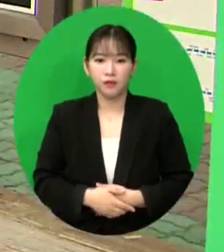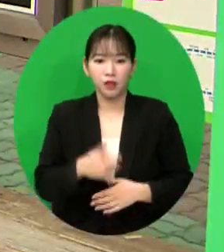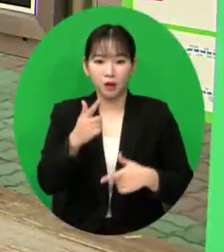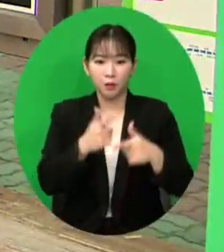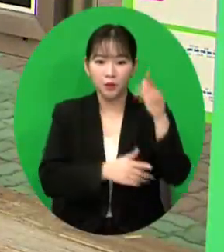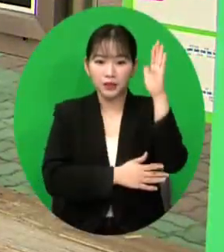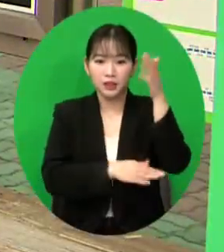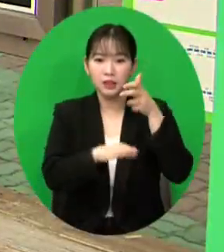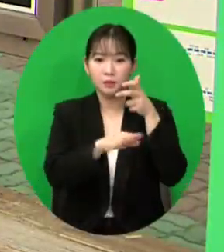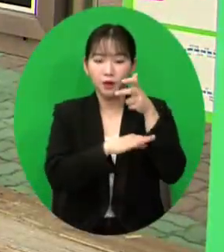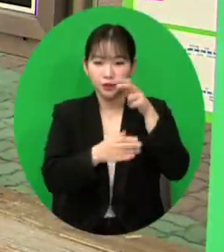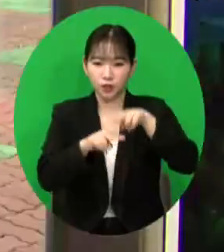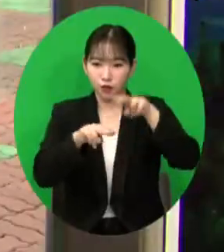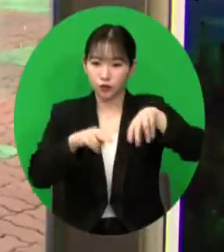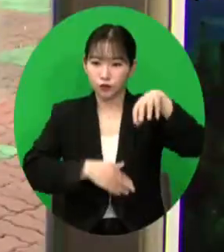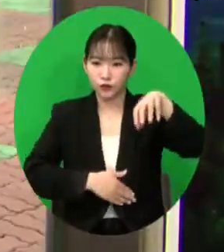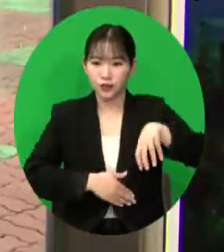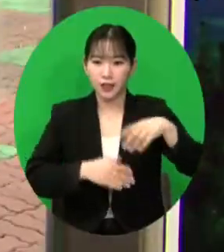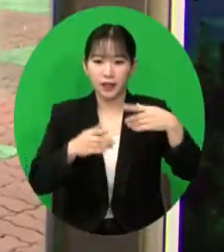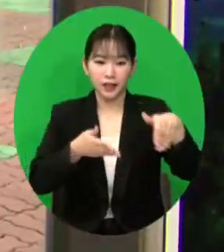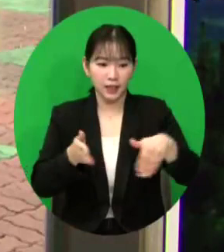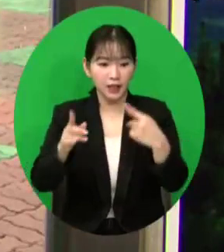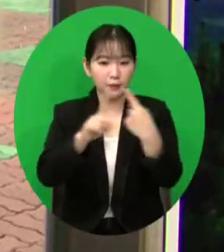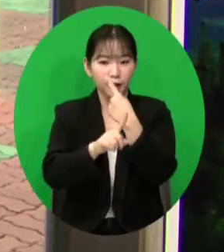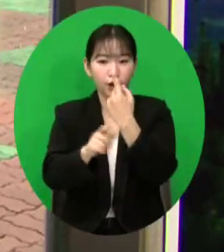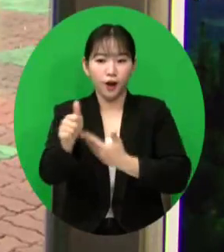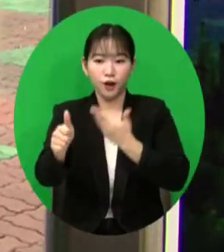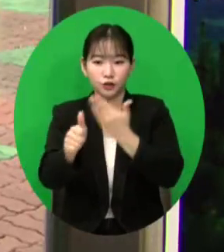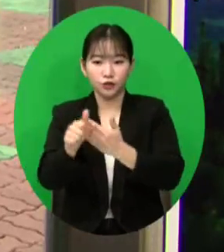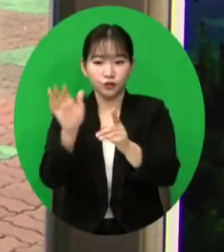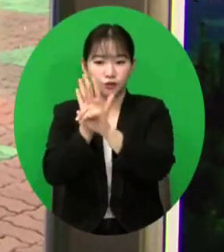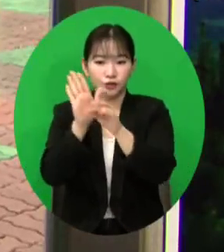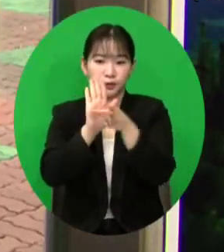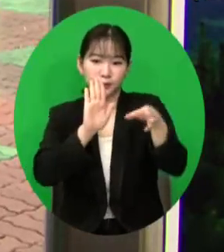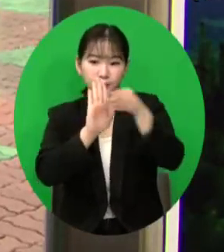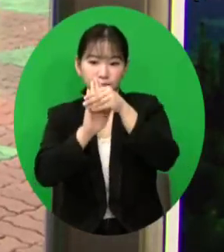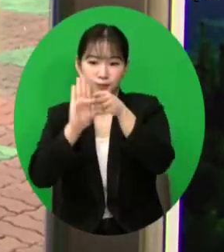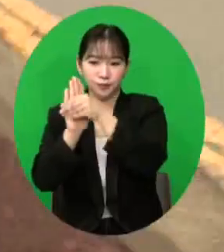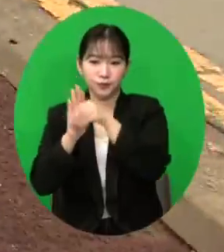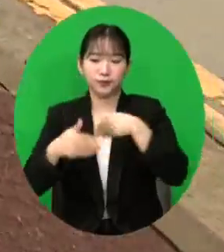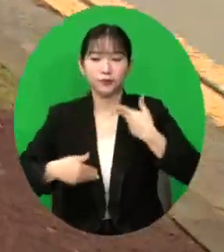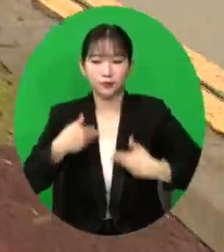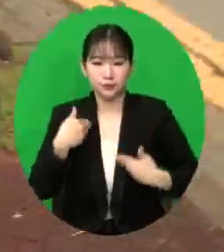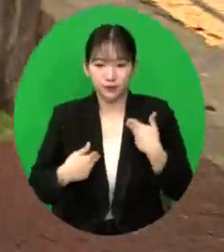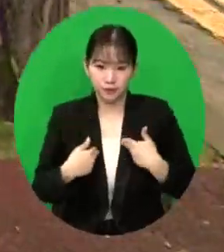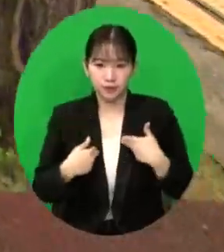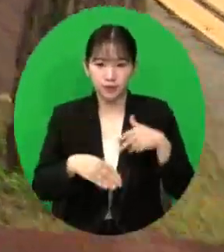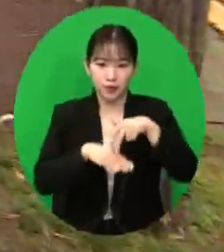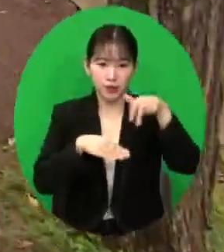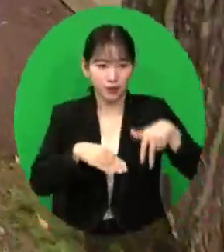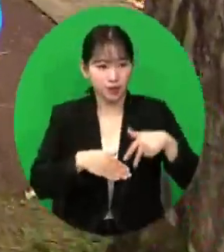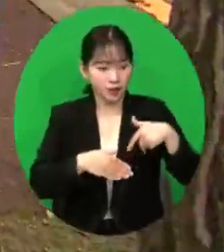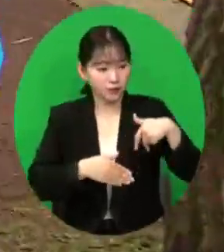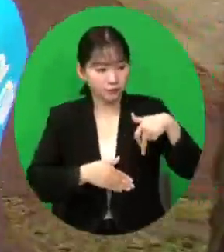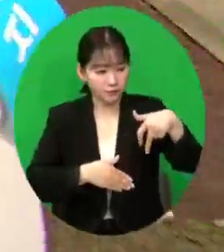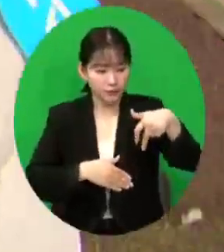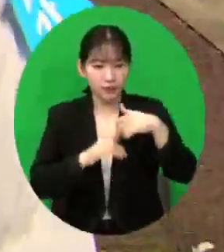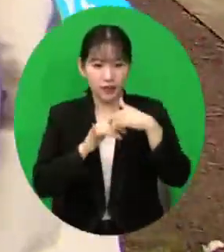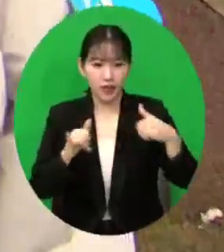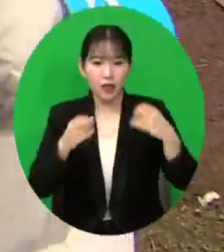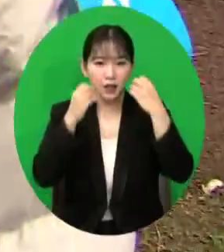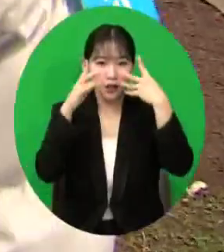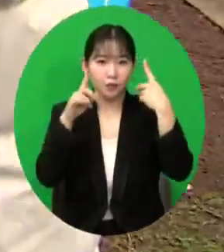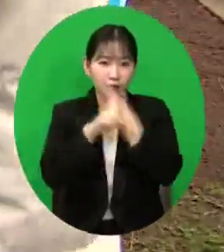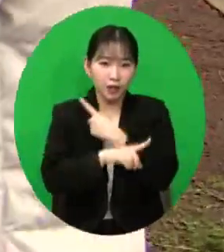목포 시내버스 정류장에 노선 개편을 알리는 안내문을 부착하는 작업이 한창입니다. 정류장을 지나가던 시민은